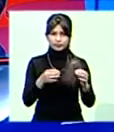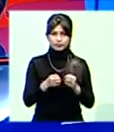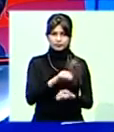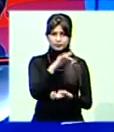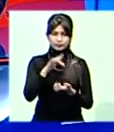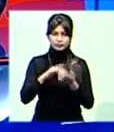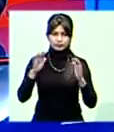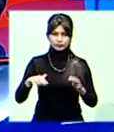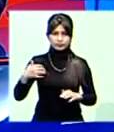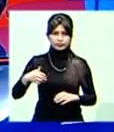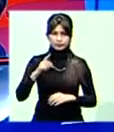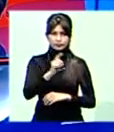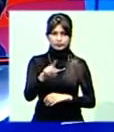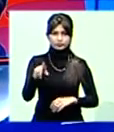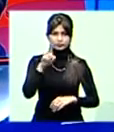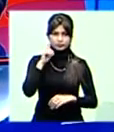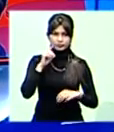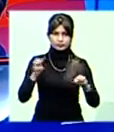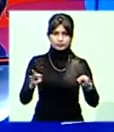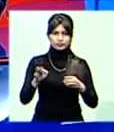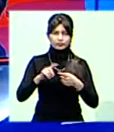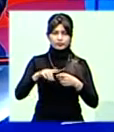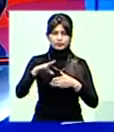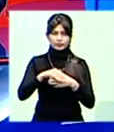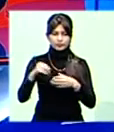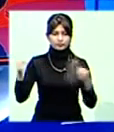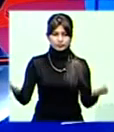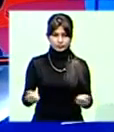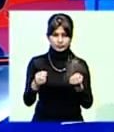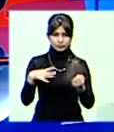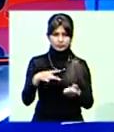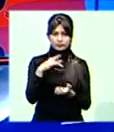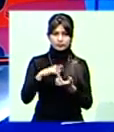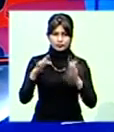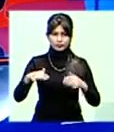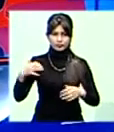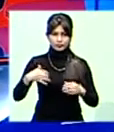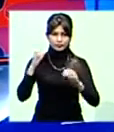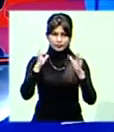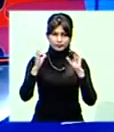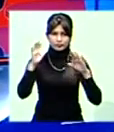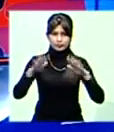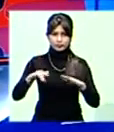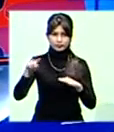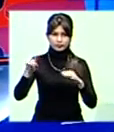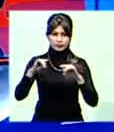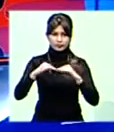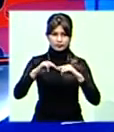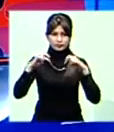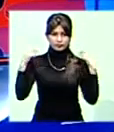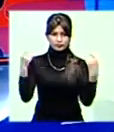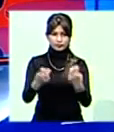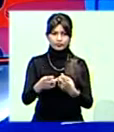Жамбыл облысының жастары Қазақстан Республикасы президентінің сайлауын өткізуді қолдайды. Тараз мемлекеттік университетінің студенттері осы мақсатта дөңгелек үстел отырысын